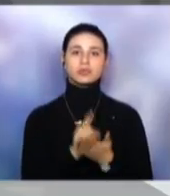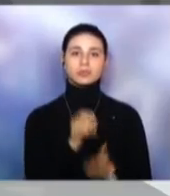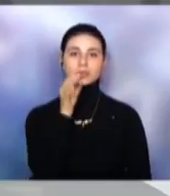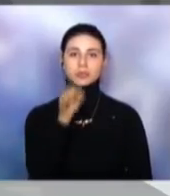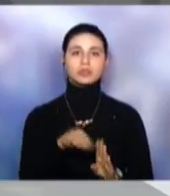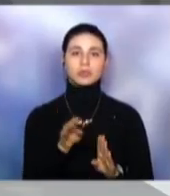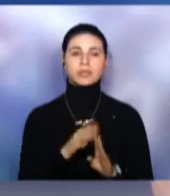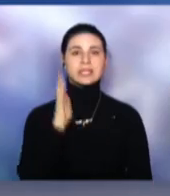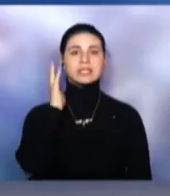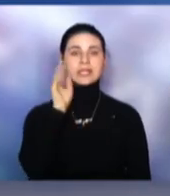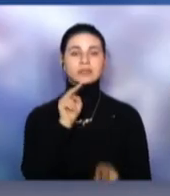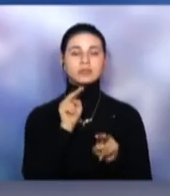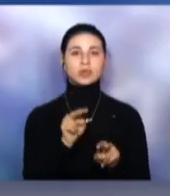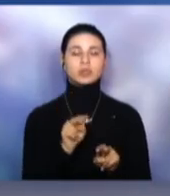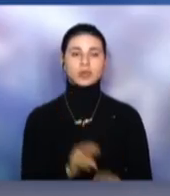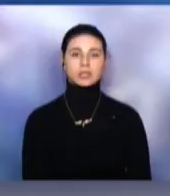წნევის მონიტორინგს,